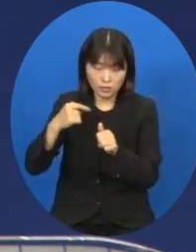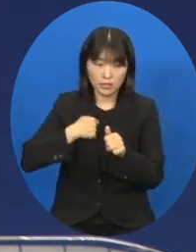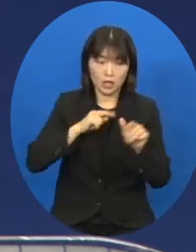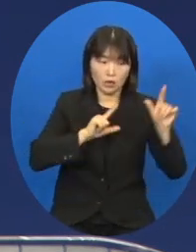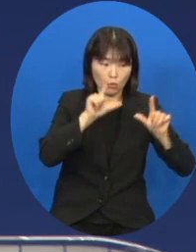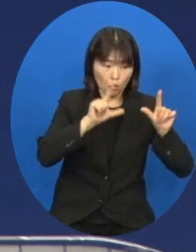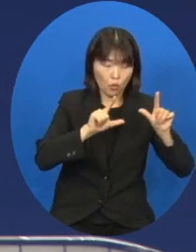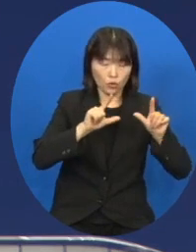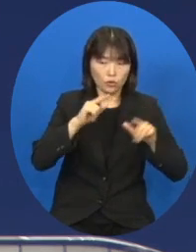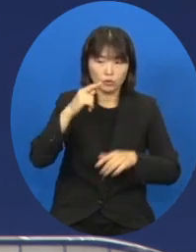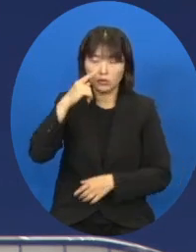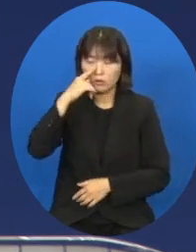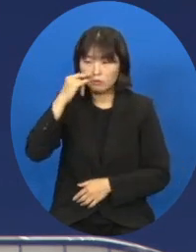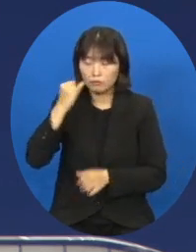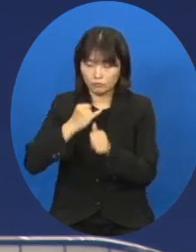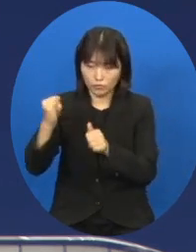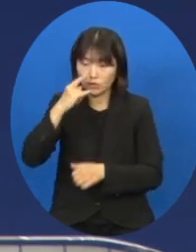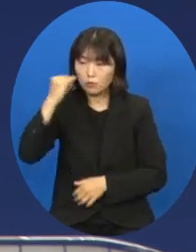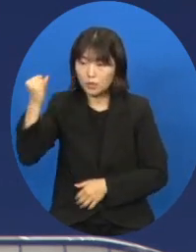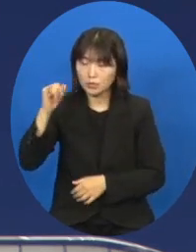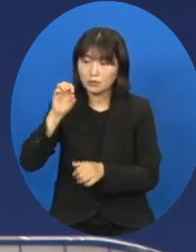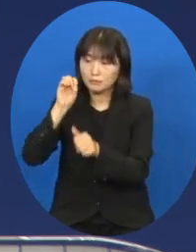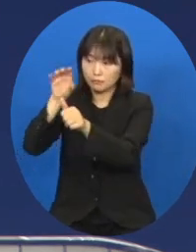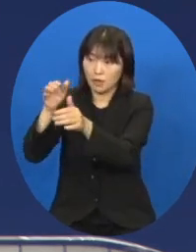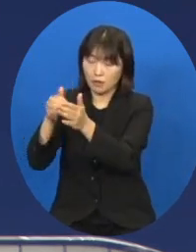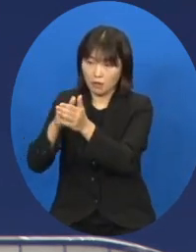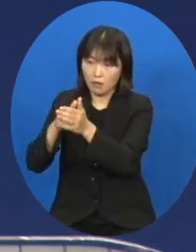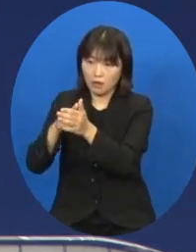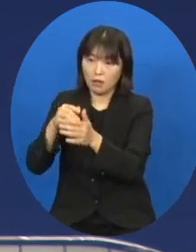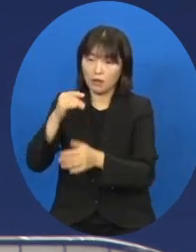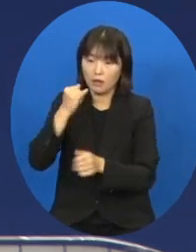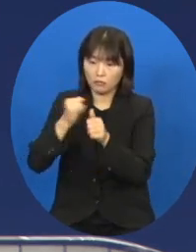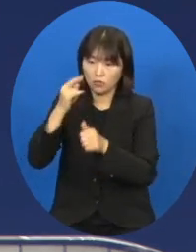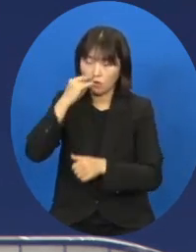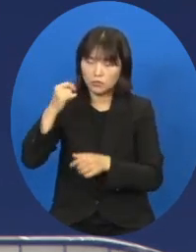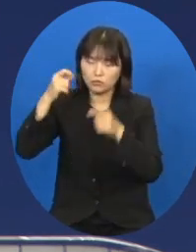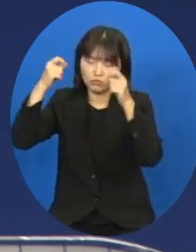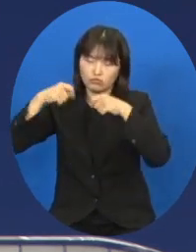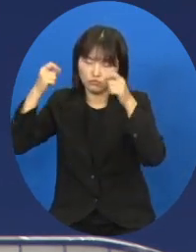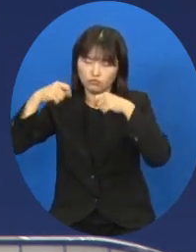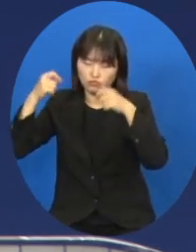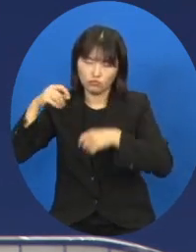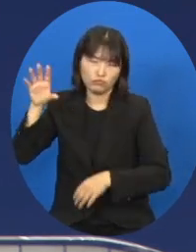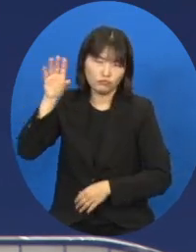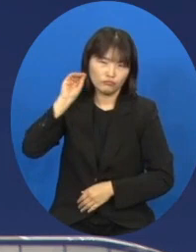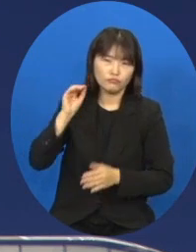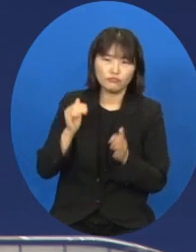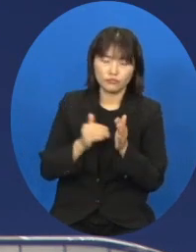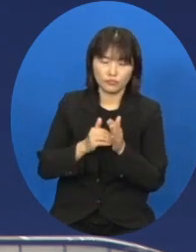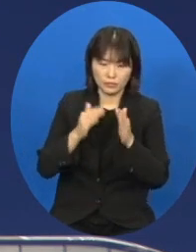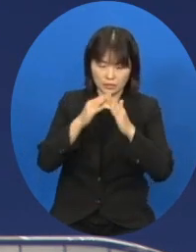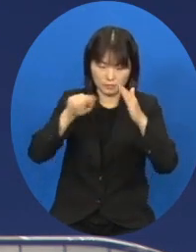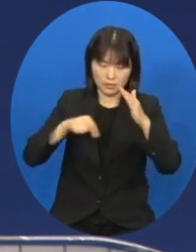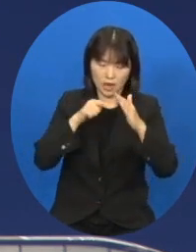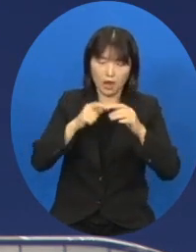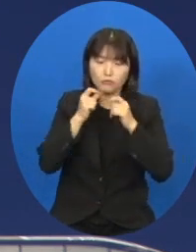장모님께 이야기하니까 장모님이 우셨다고 했다. 집안의 웃음도